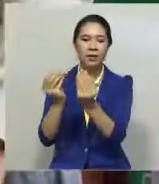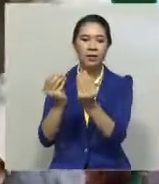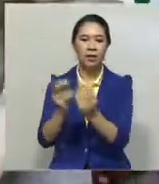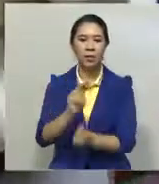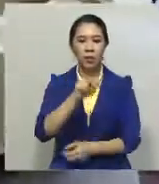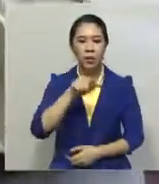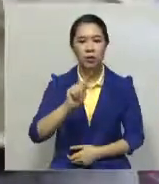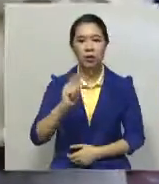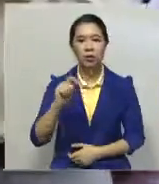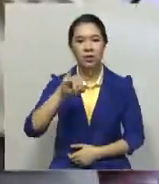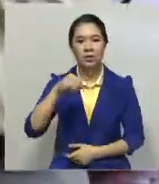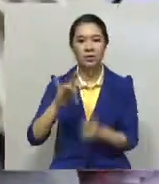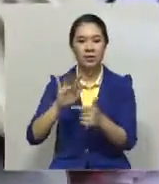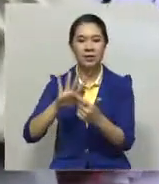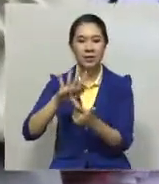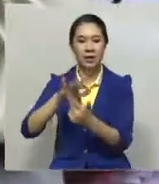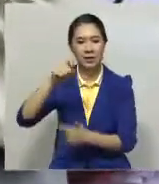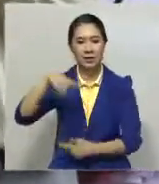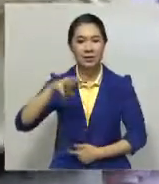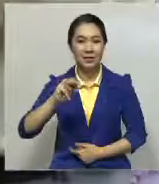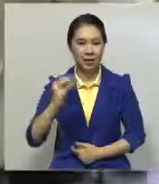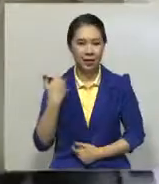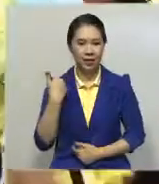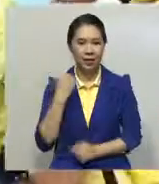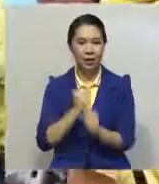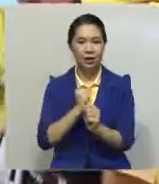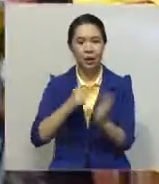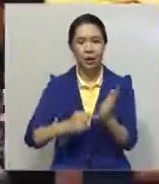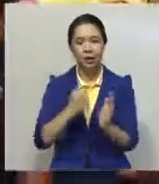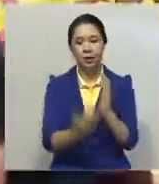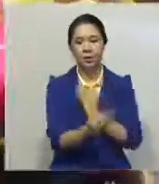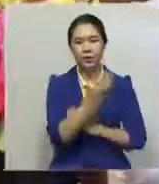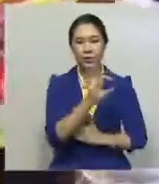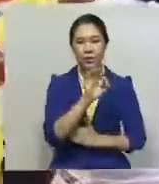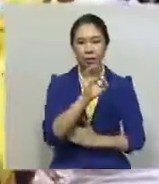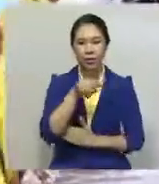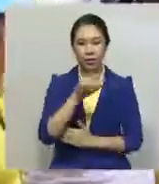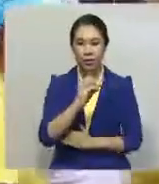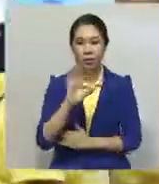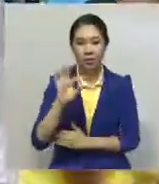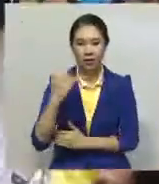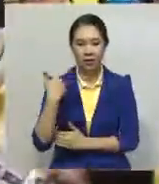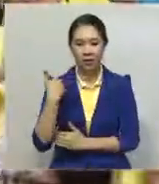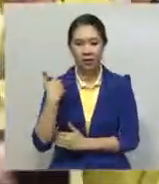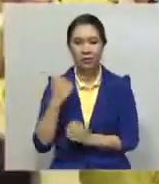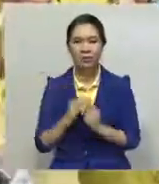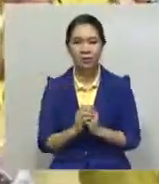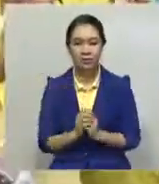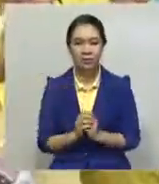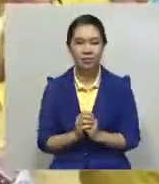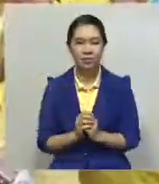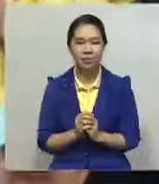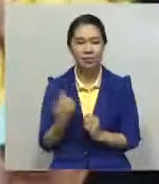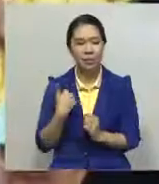มานกุนันท์หรือจ่าแซมโดยเริ่มต้นประกอบพิธีในเวลา 9:09 น.ประกอบด้วยพิธีขึ้นเท้าทั้ง